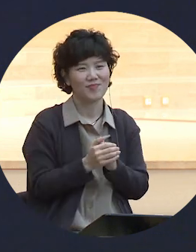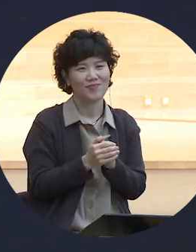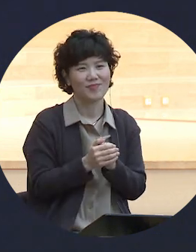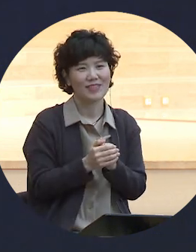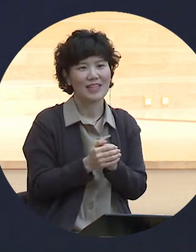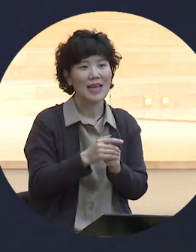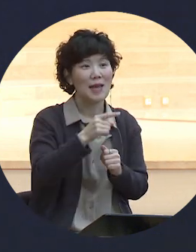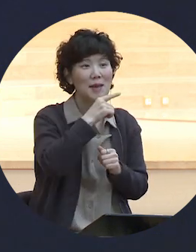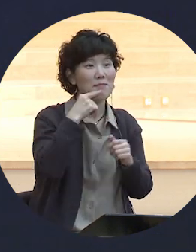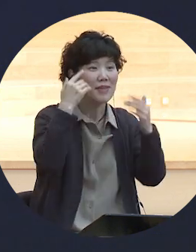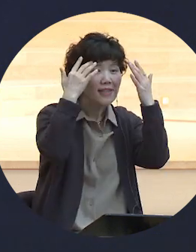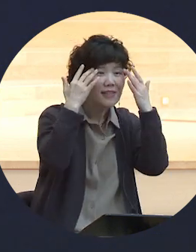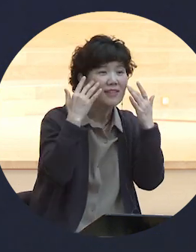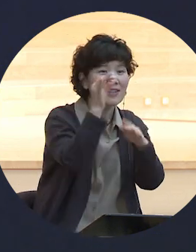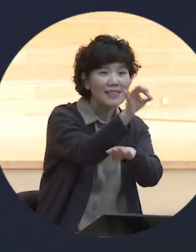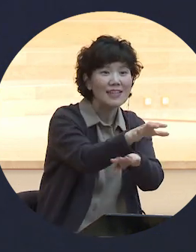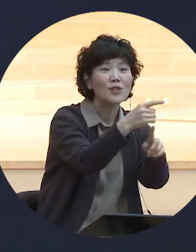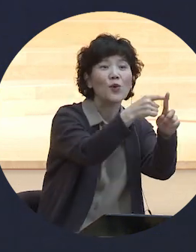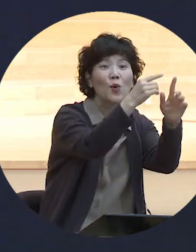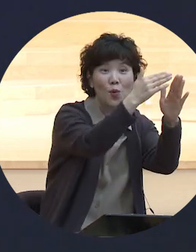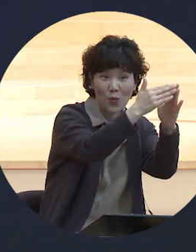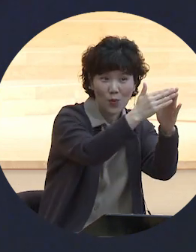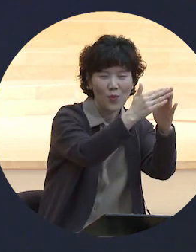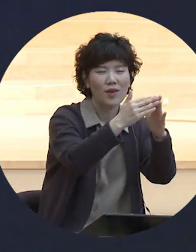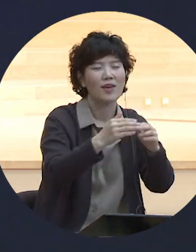피 흘려 사신 교회를